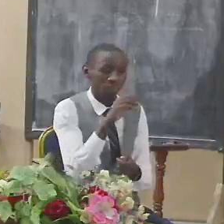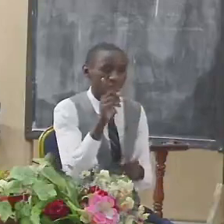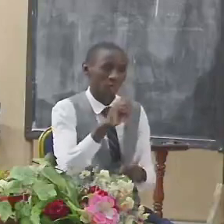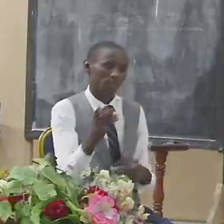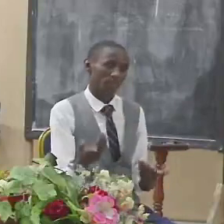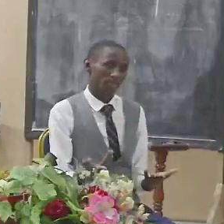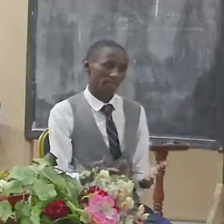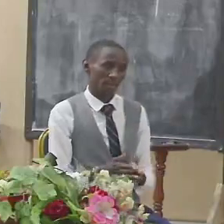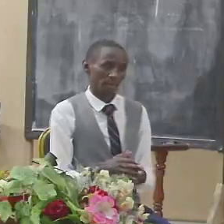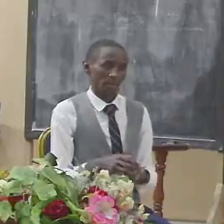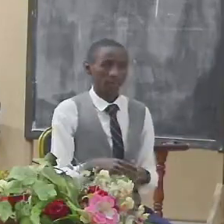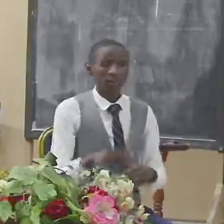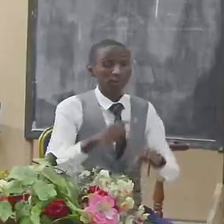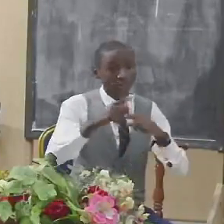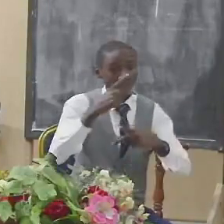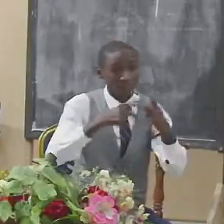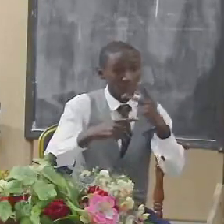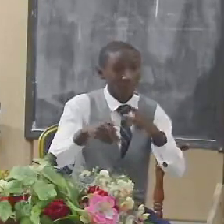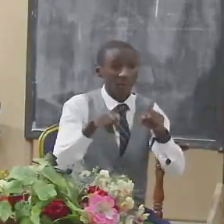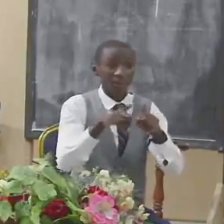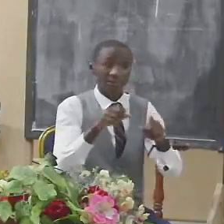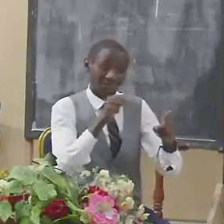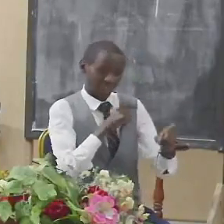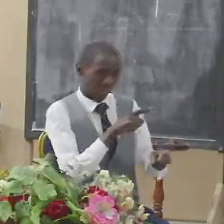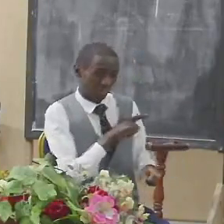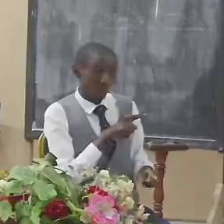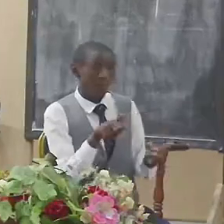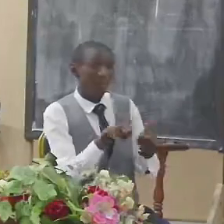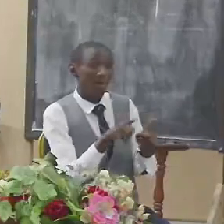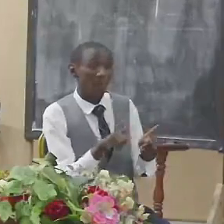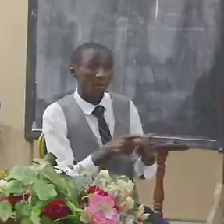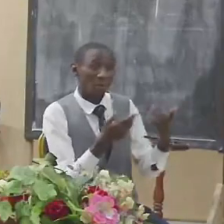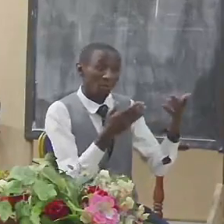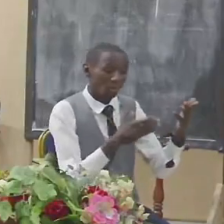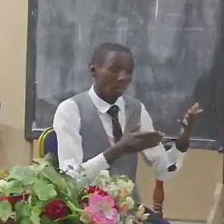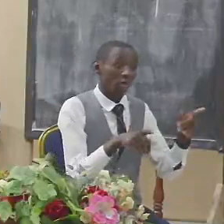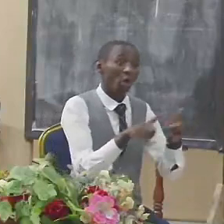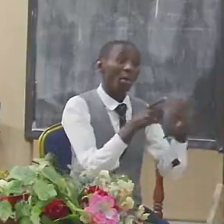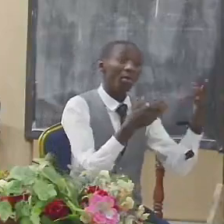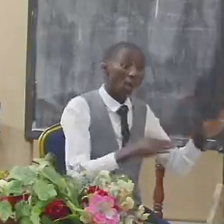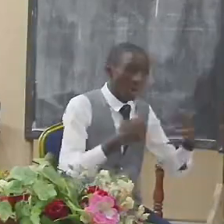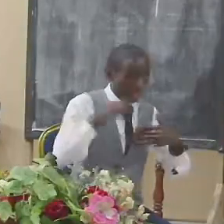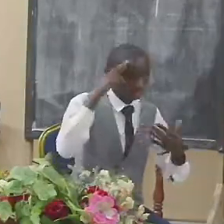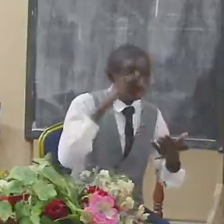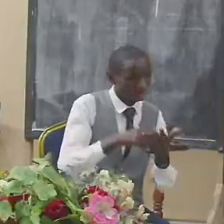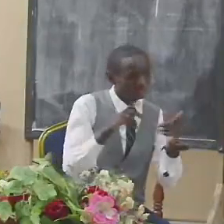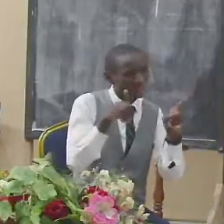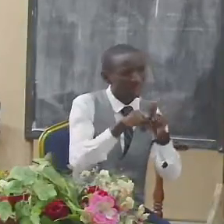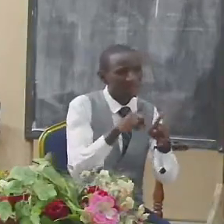Ndio. Samuel. Samuel akiwa amekufa karudilia bile bile.